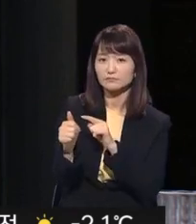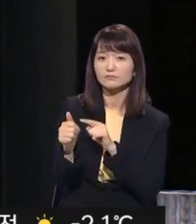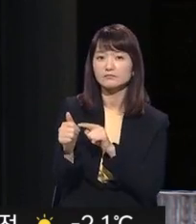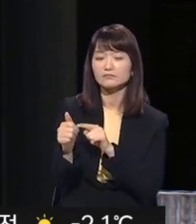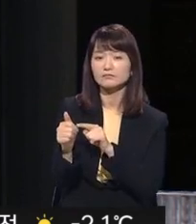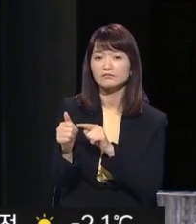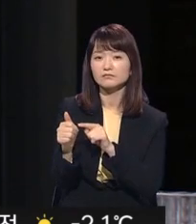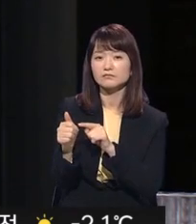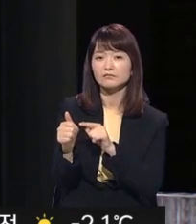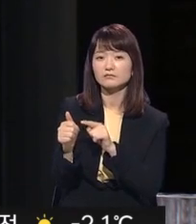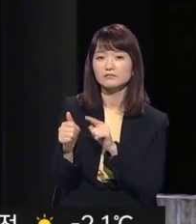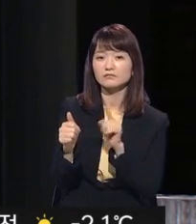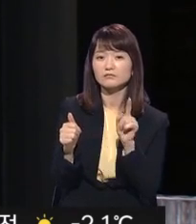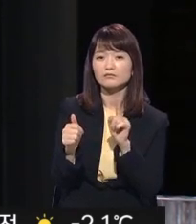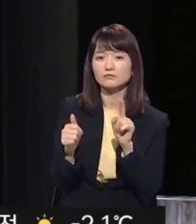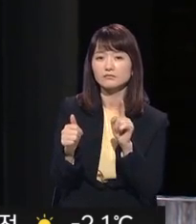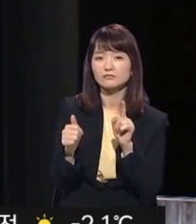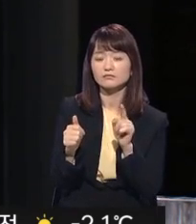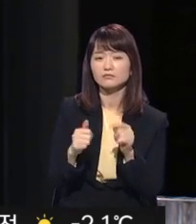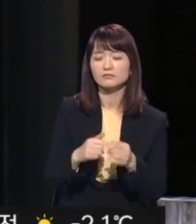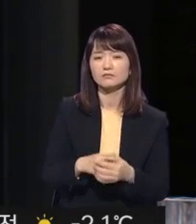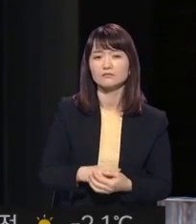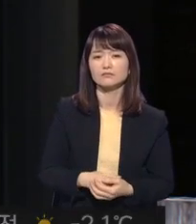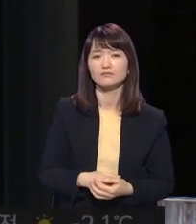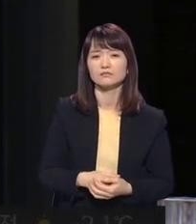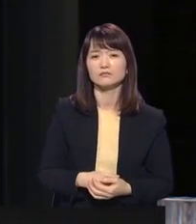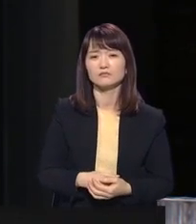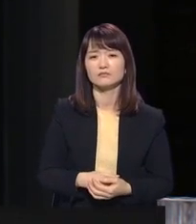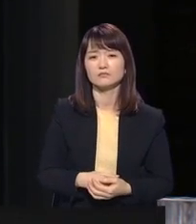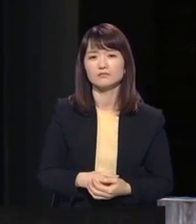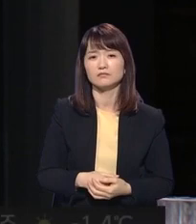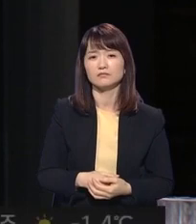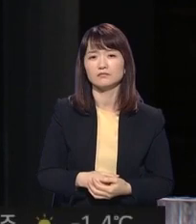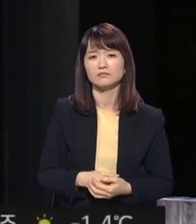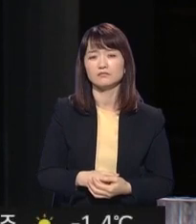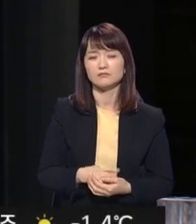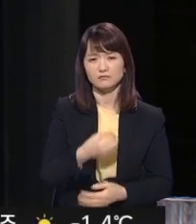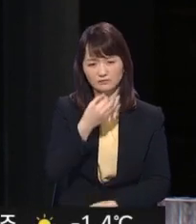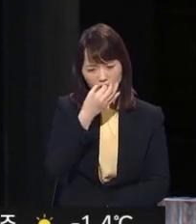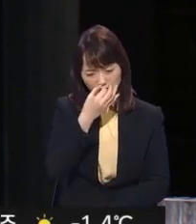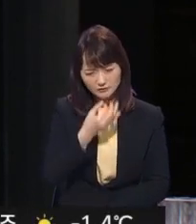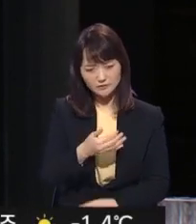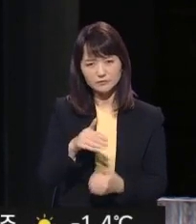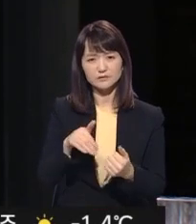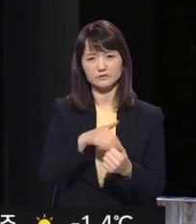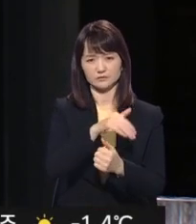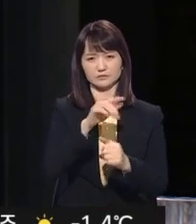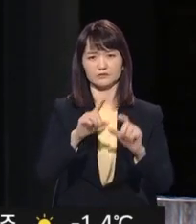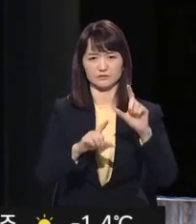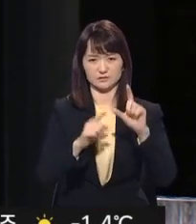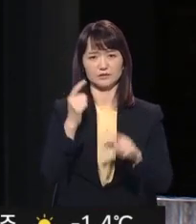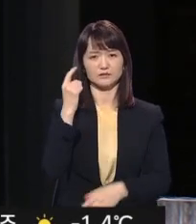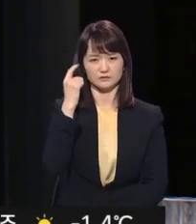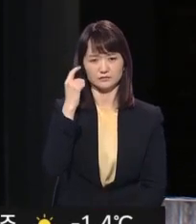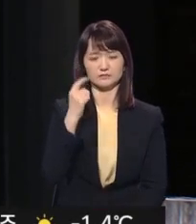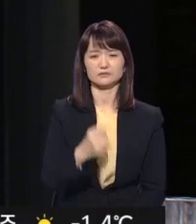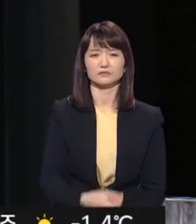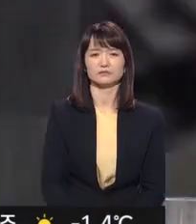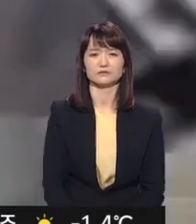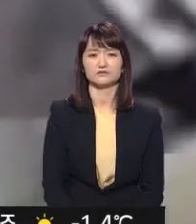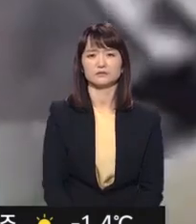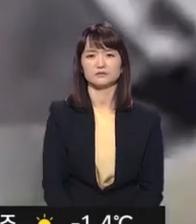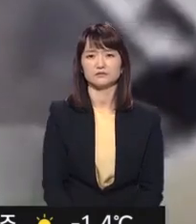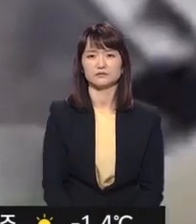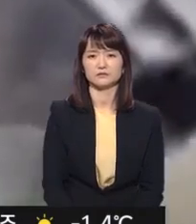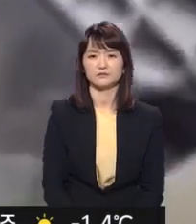당했을 당시 얼마나 참 뭐 힘든 상황이었는지 직접 한번 들어보시죠